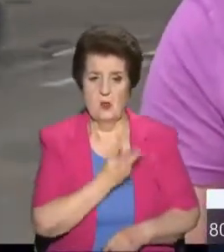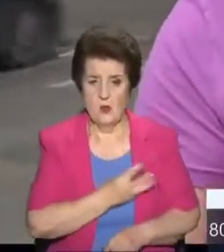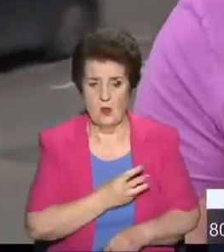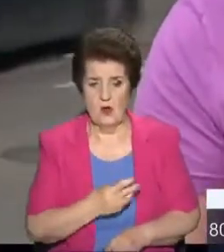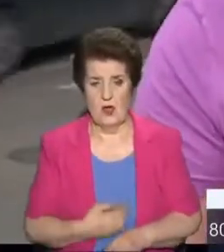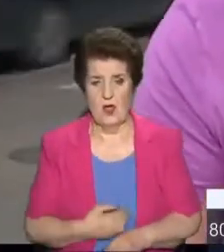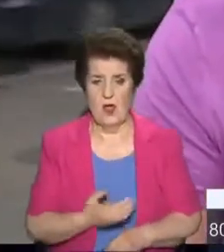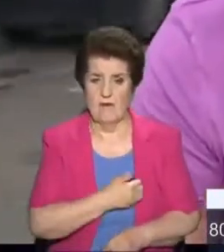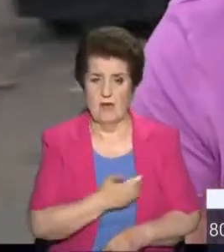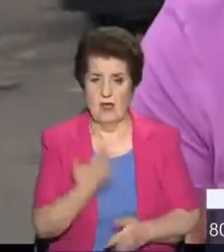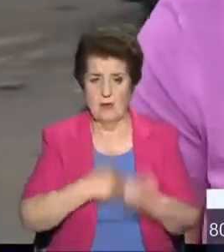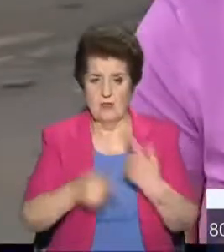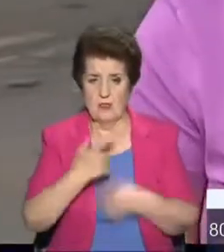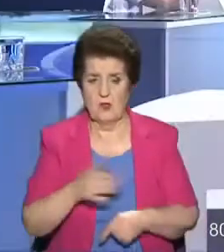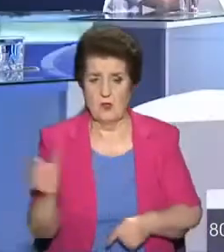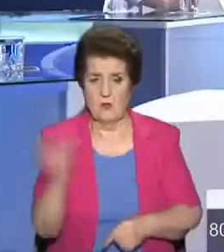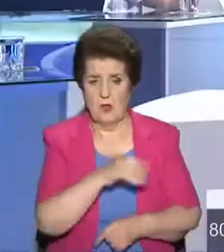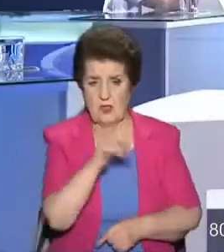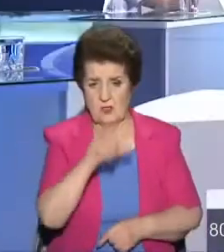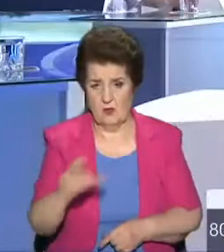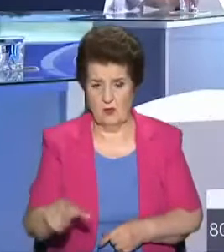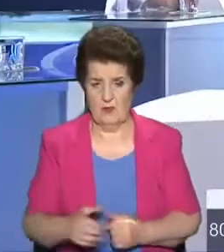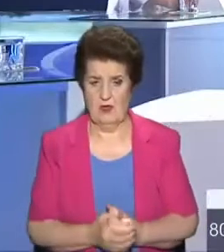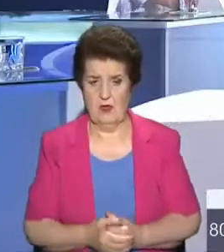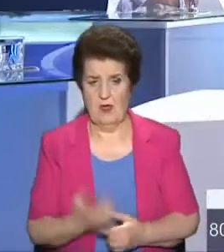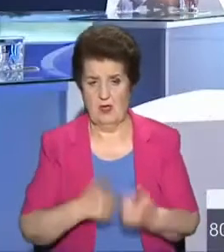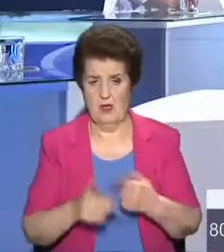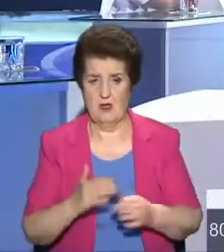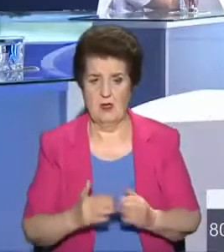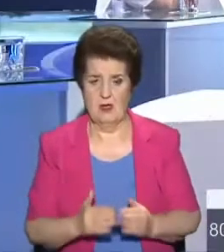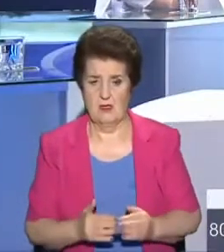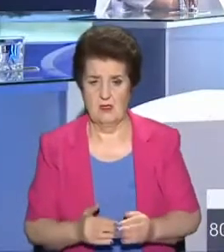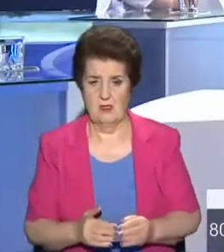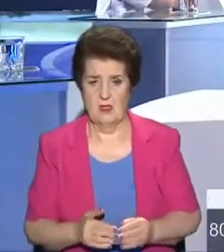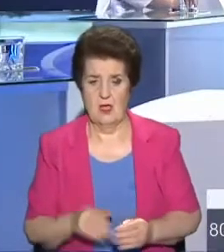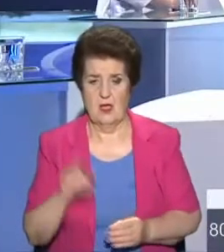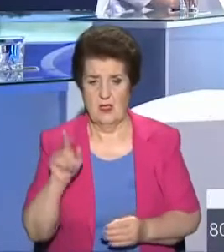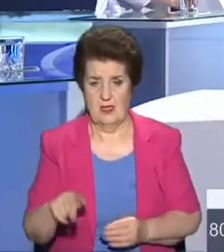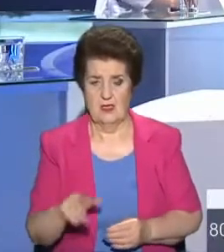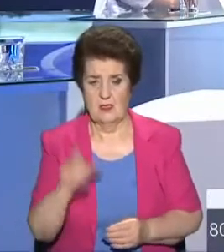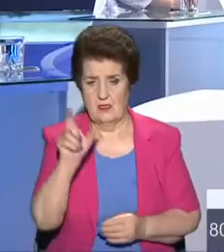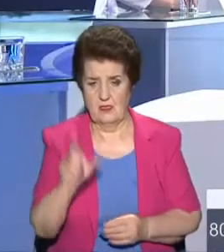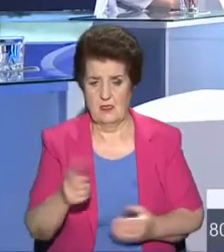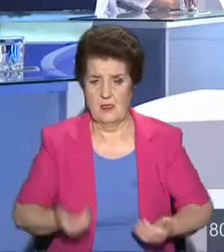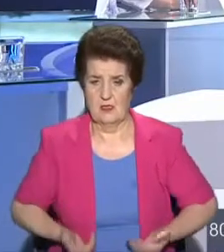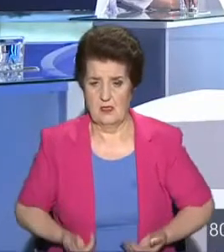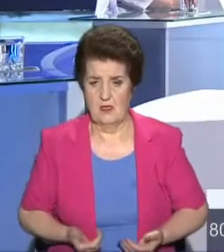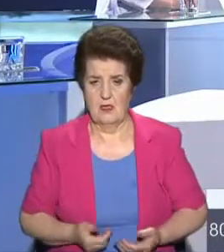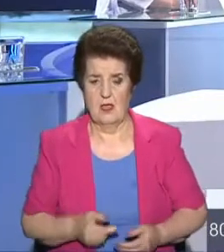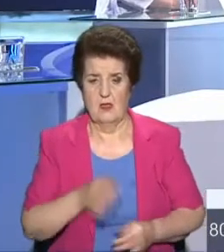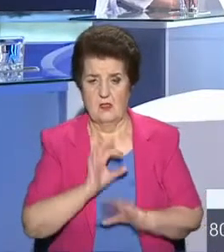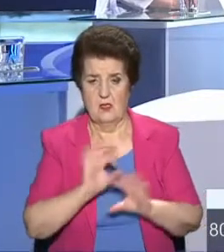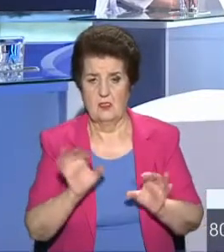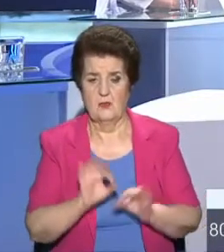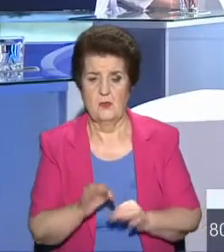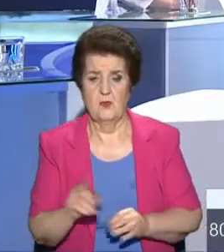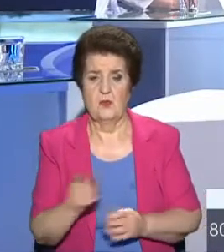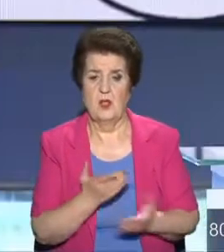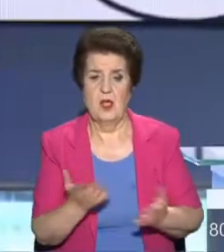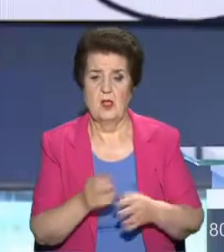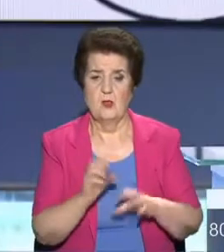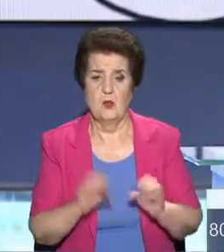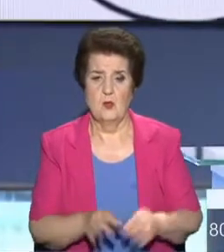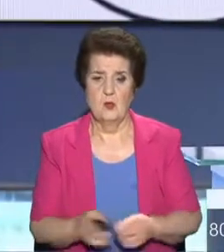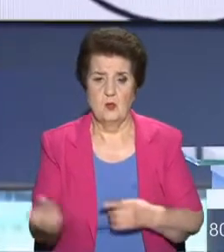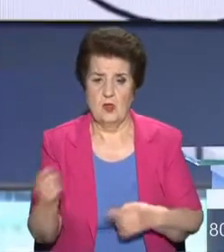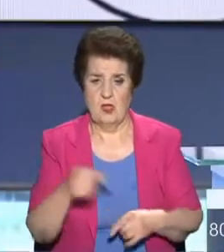vrem să întoarcă acasă toată lumea este locuitoare municipiul Chișinău care și a spus oful și așteaptă care sunt soluțiile cu